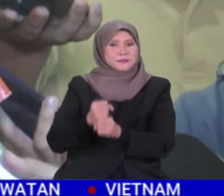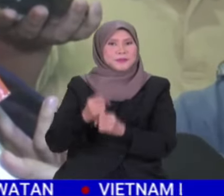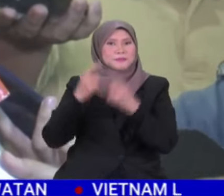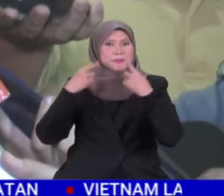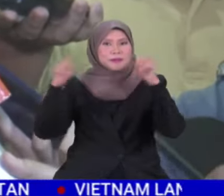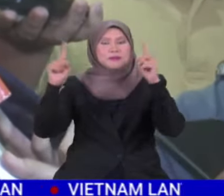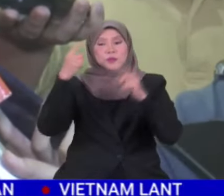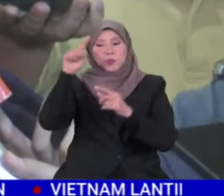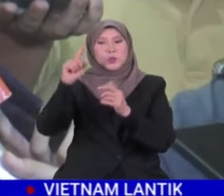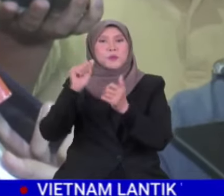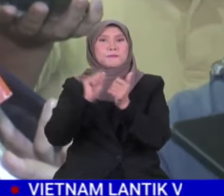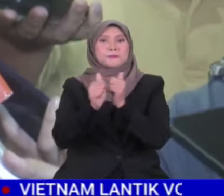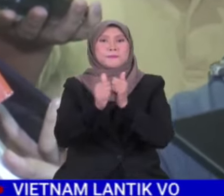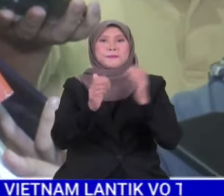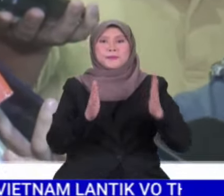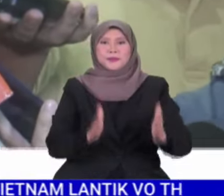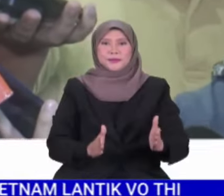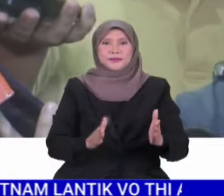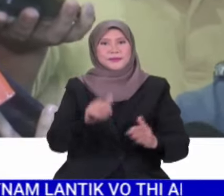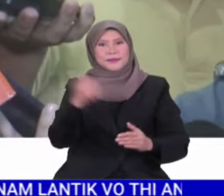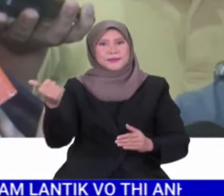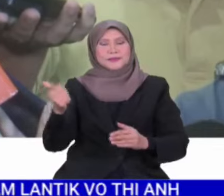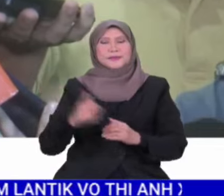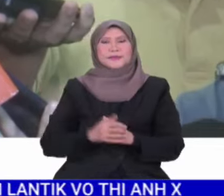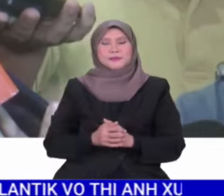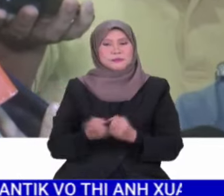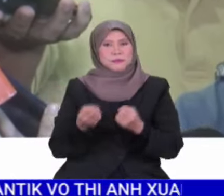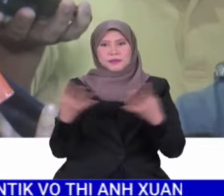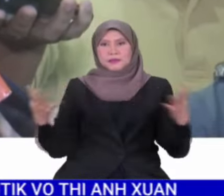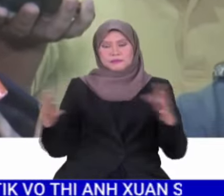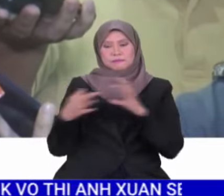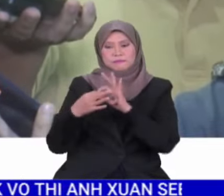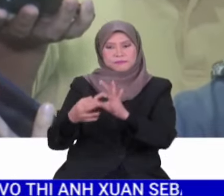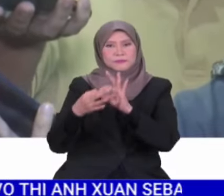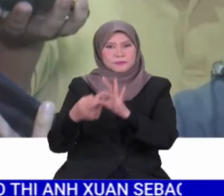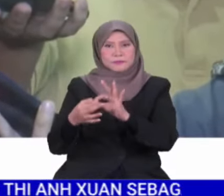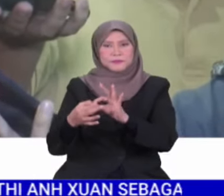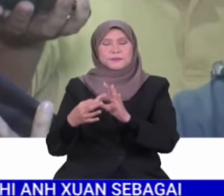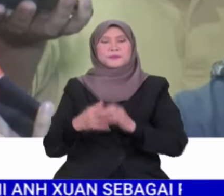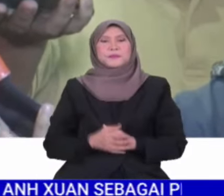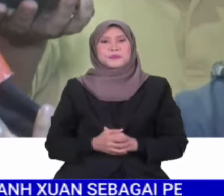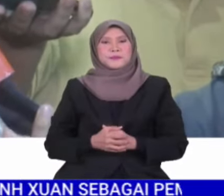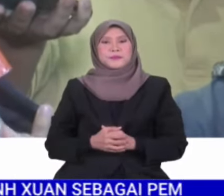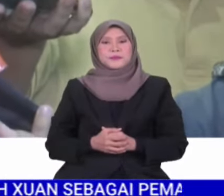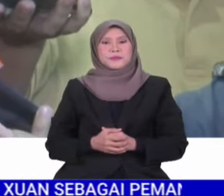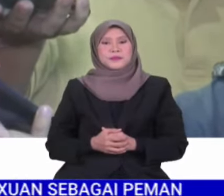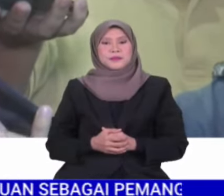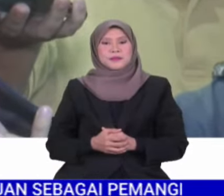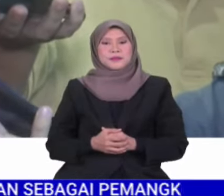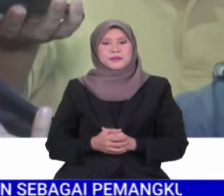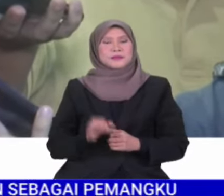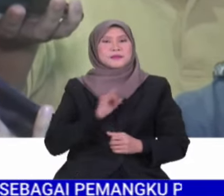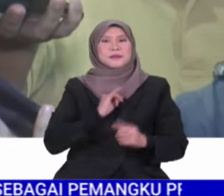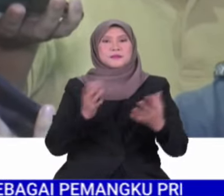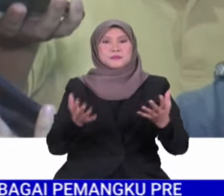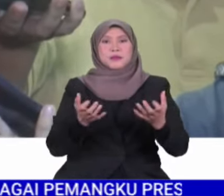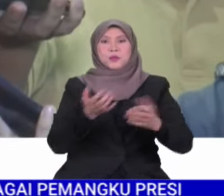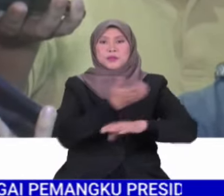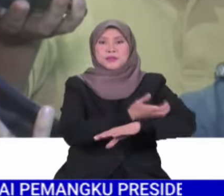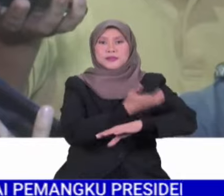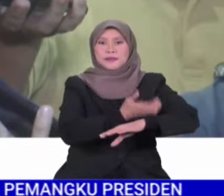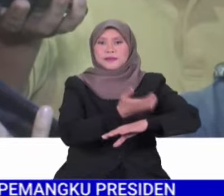bagi atlet-atlet yang lain. So kita kena adakan lebih banyak lagi engagement dan saya juga mahukan